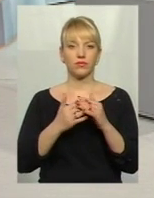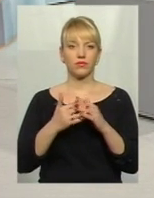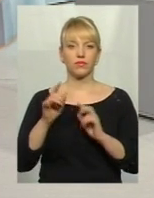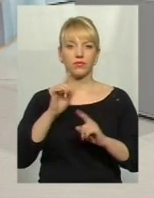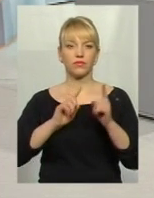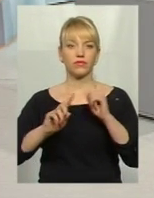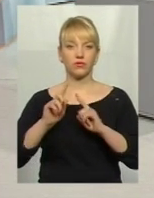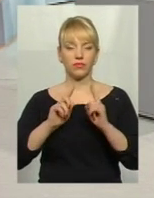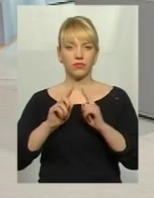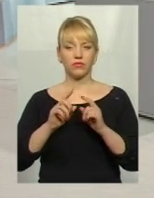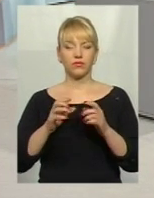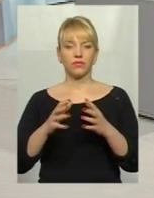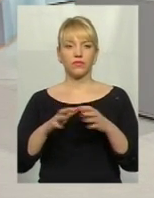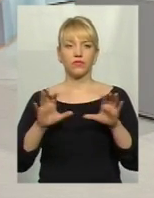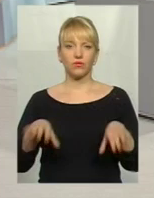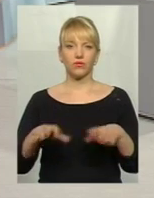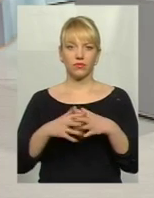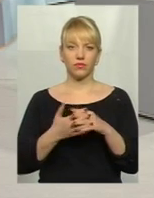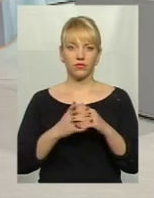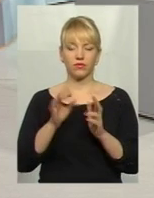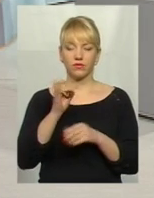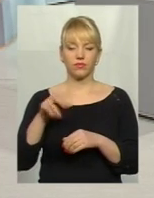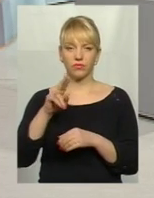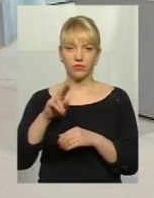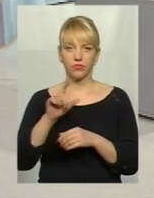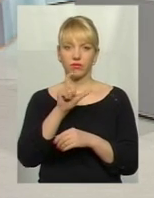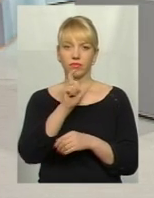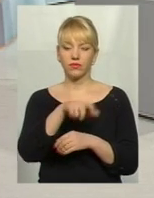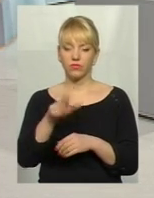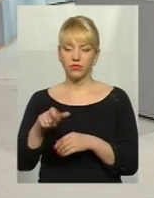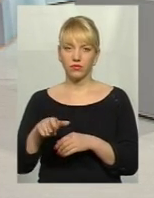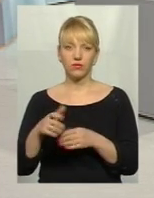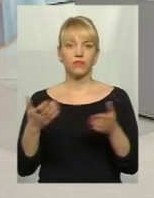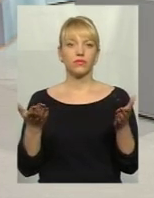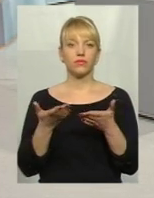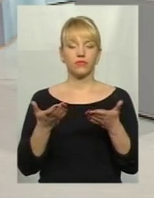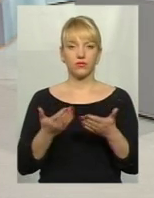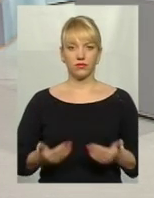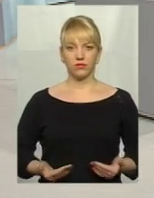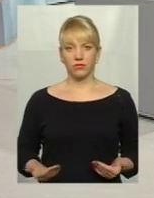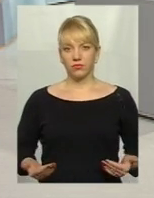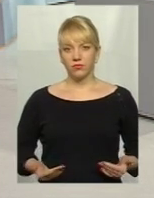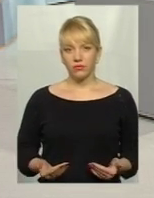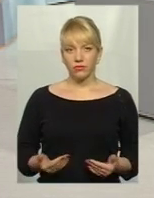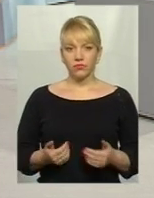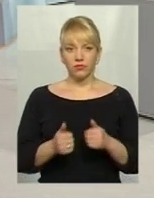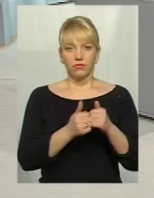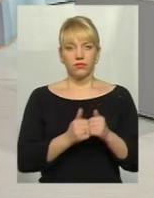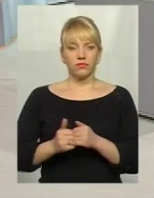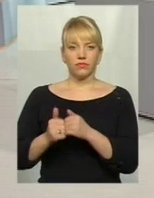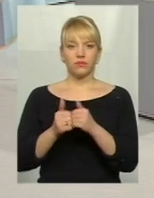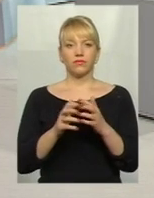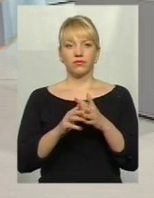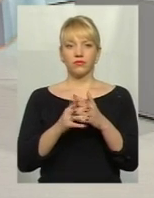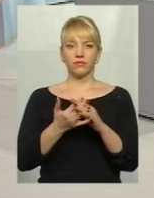радами, головами сільських рад, з людьми, які мешкають в довколишніх